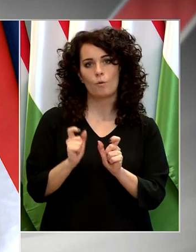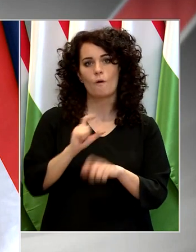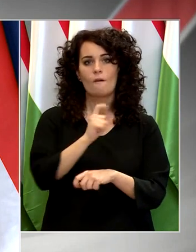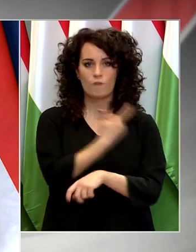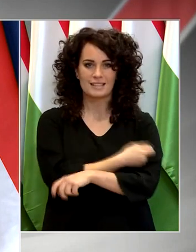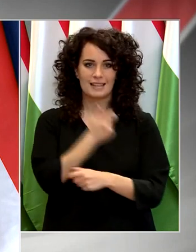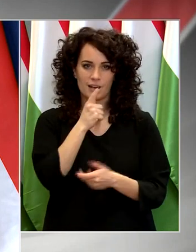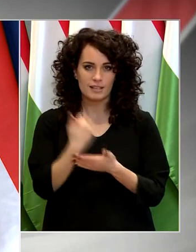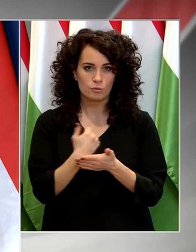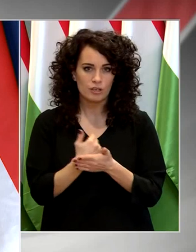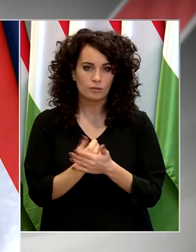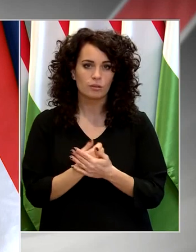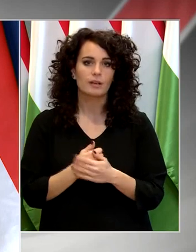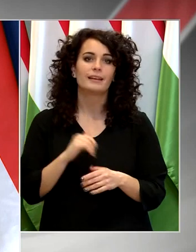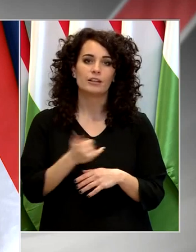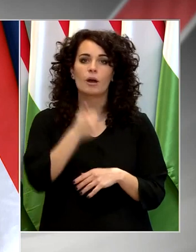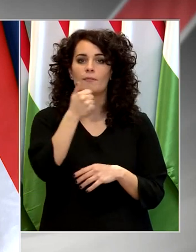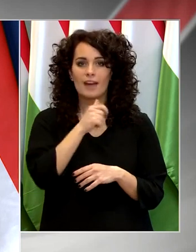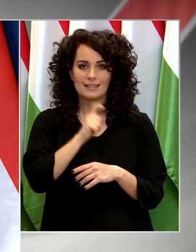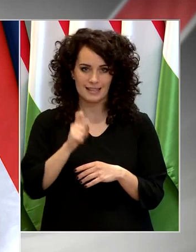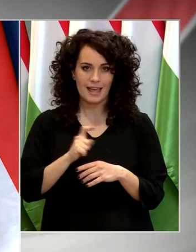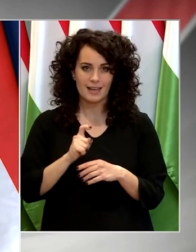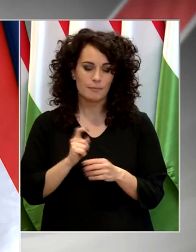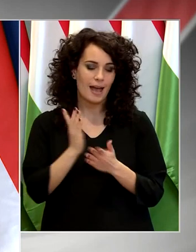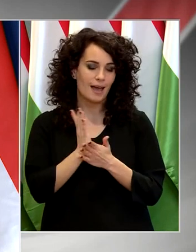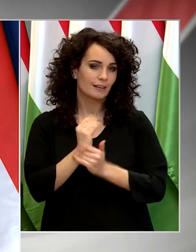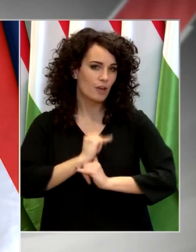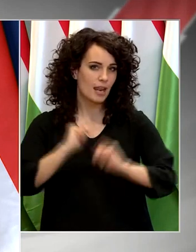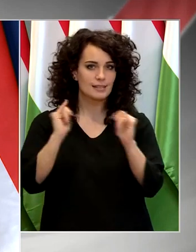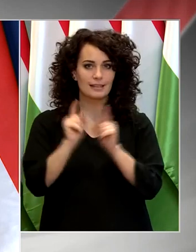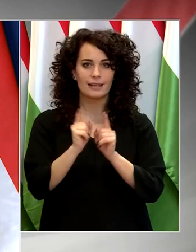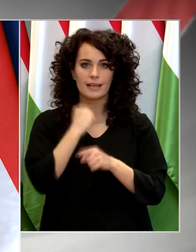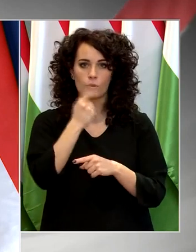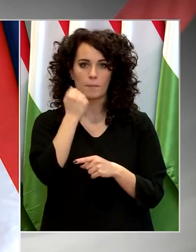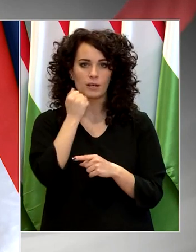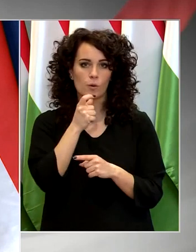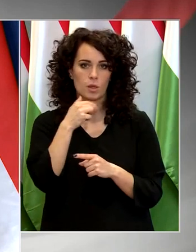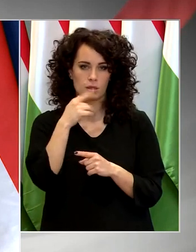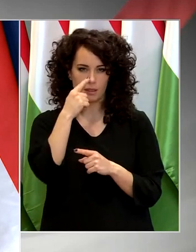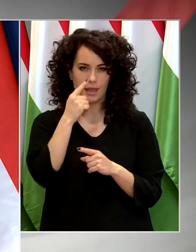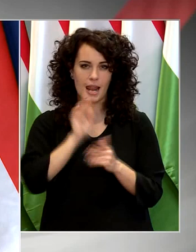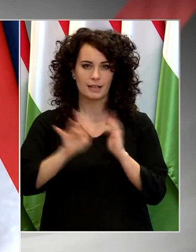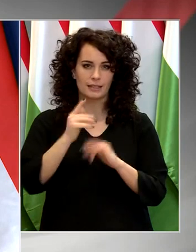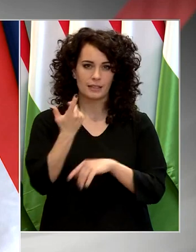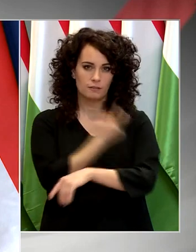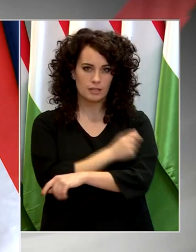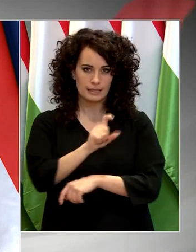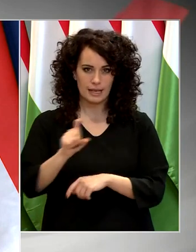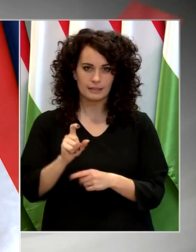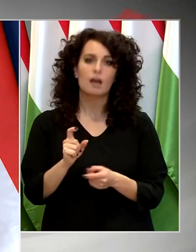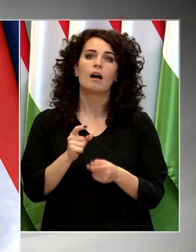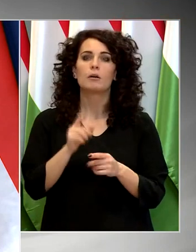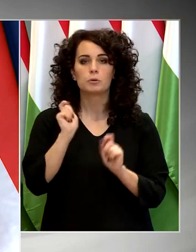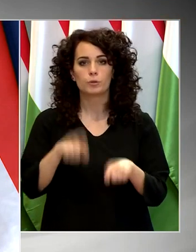vakcinára lesz szükségünk, és a Pfizer ki is fejlesztette egy Omikron elleni vakcinát. Végül arra jutottunk, hogy ebből is fogunk